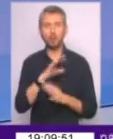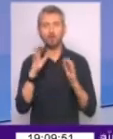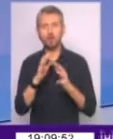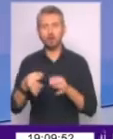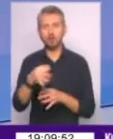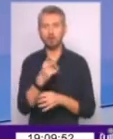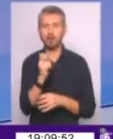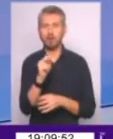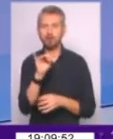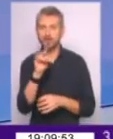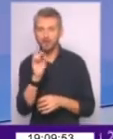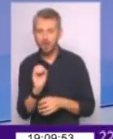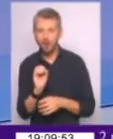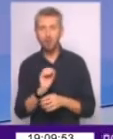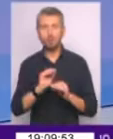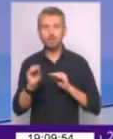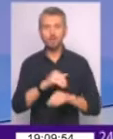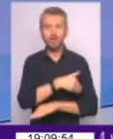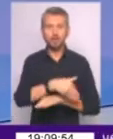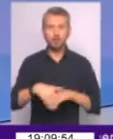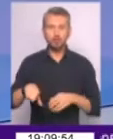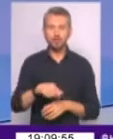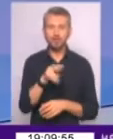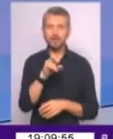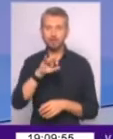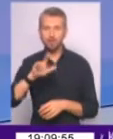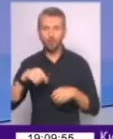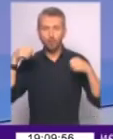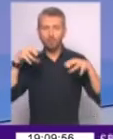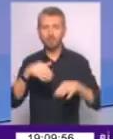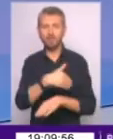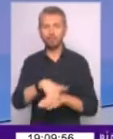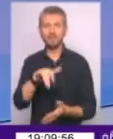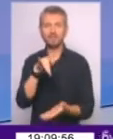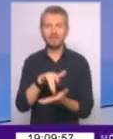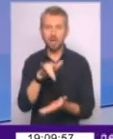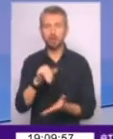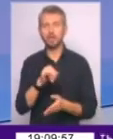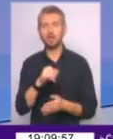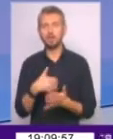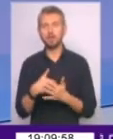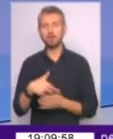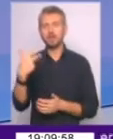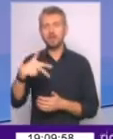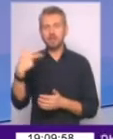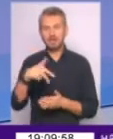озера Качини, облаштування набережної річки Либідь, освітлення вулиці Центральної та майже 30 сенсорних